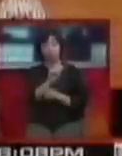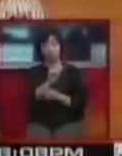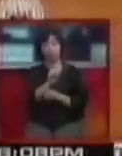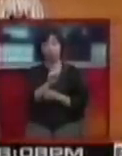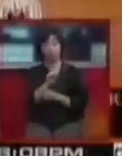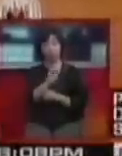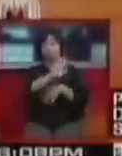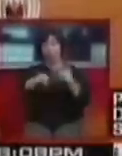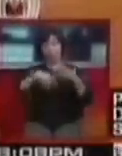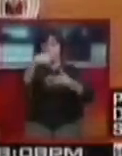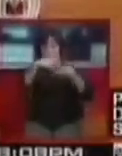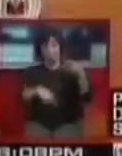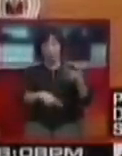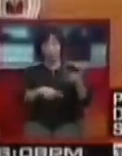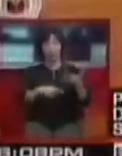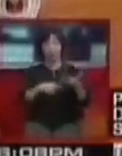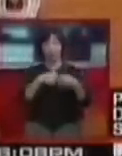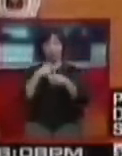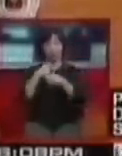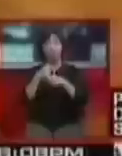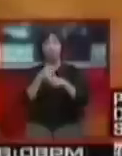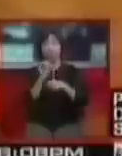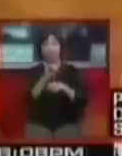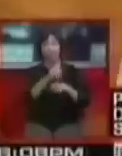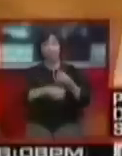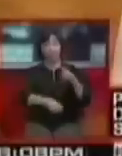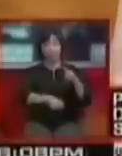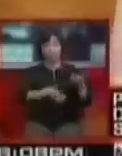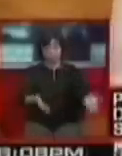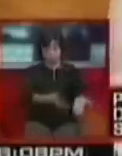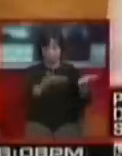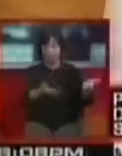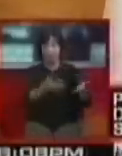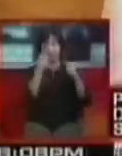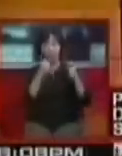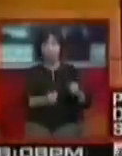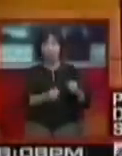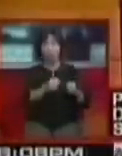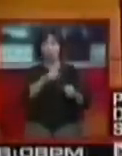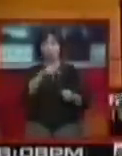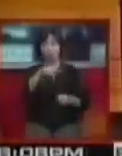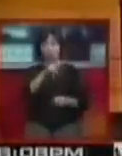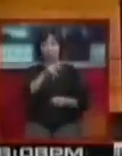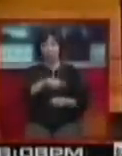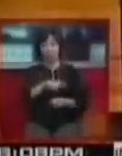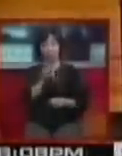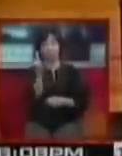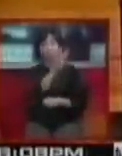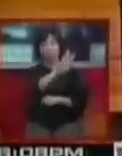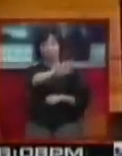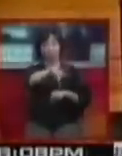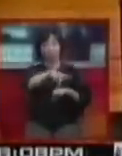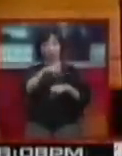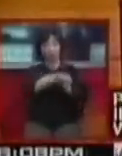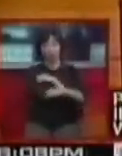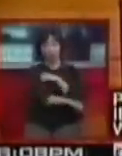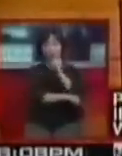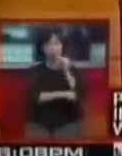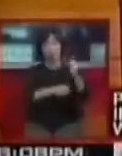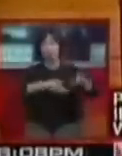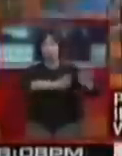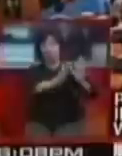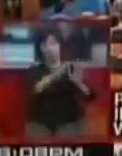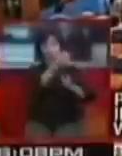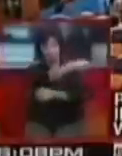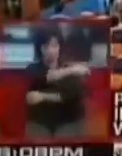ang sandatahang lakas at PNP. Nabanggit din kasi ng Pangulo ang sigalot sa West Philippine Sea at anya, hindi natin dapat payagan